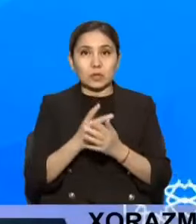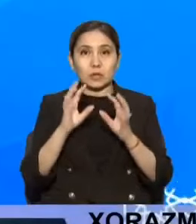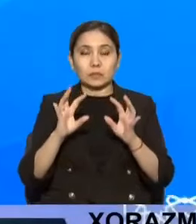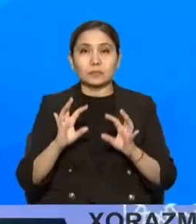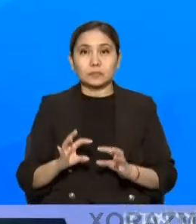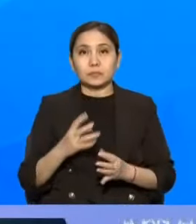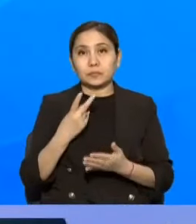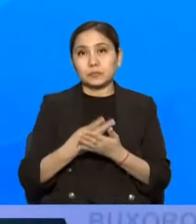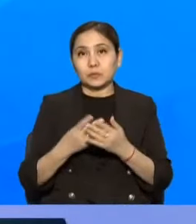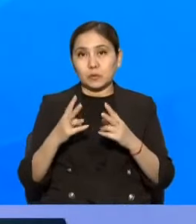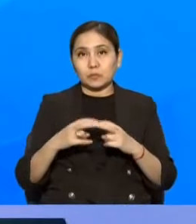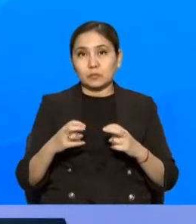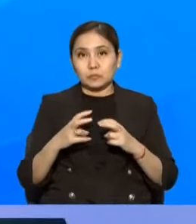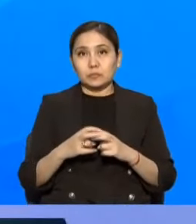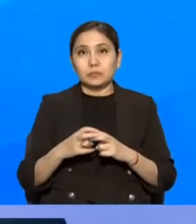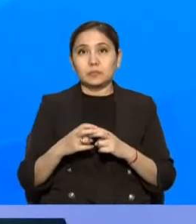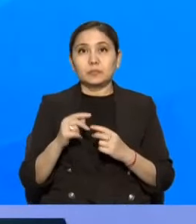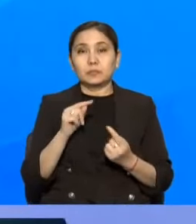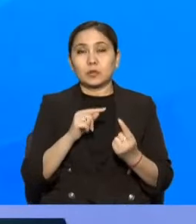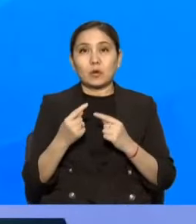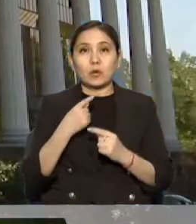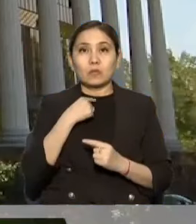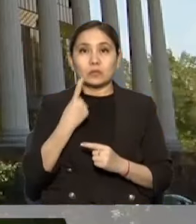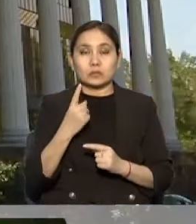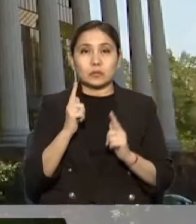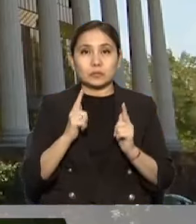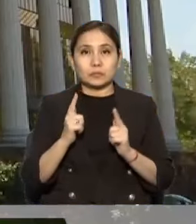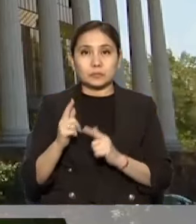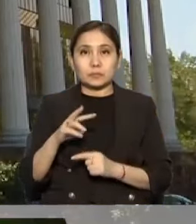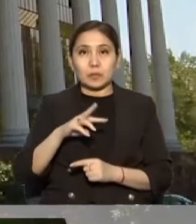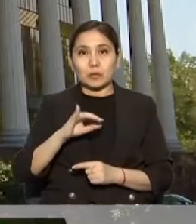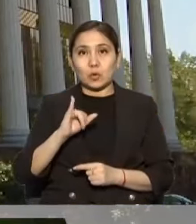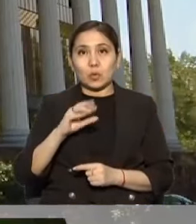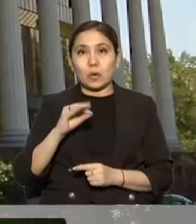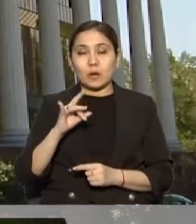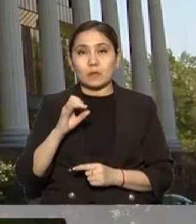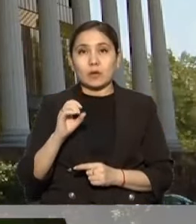loyihalari ko'rib chiqilib, bir ovozdan ma'qullandi. Madina Umarova va Asror Ibrohimov, Yoshlar.